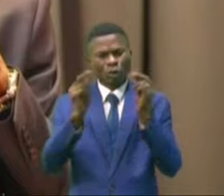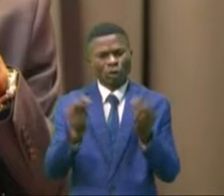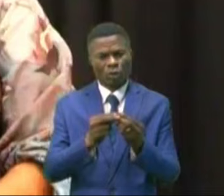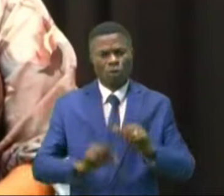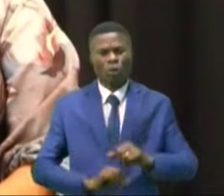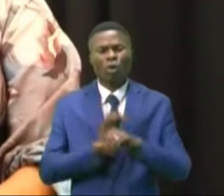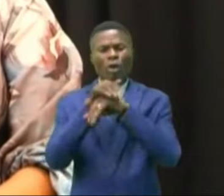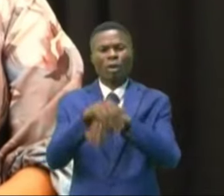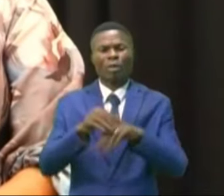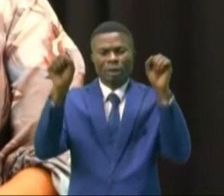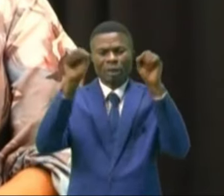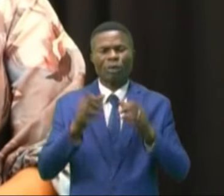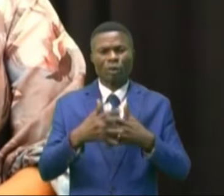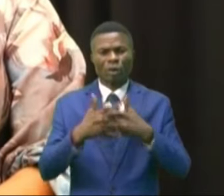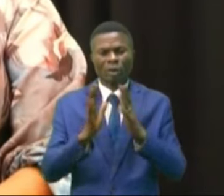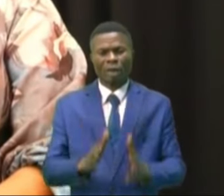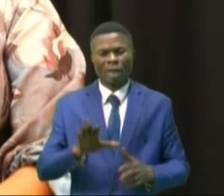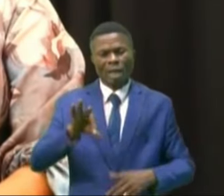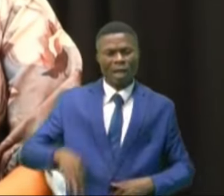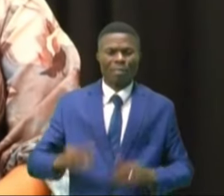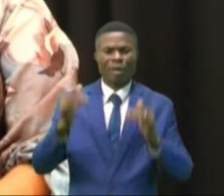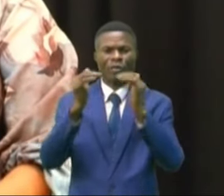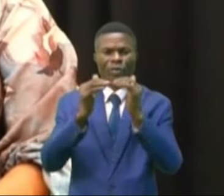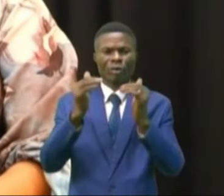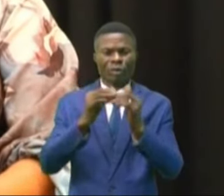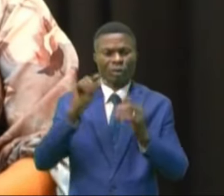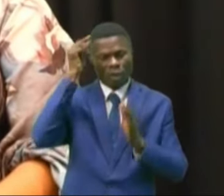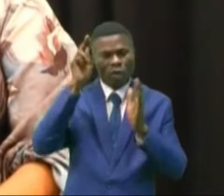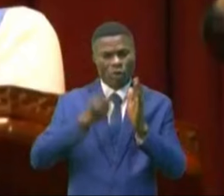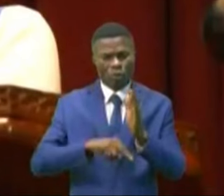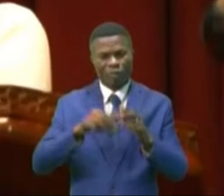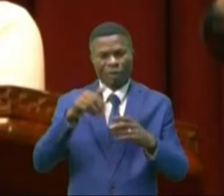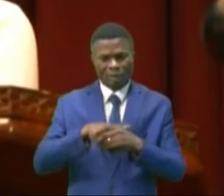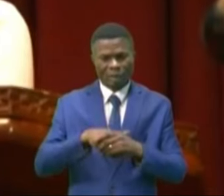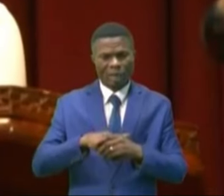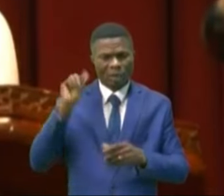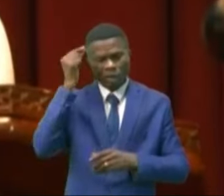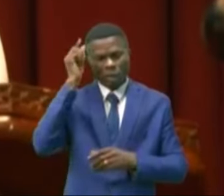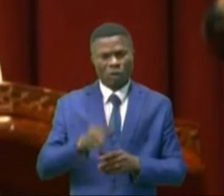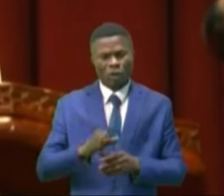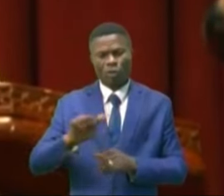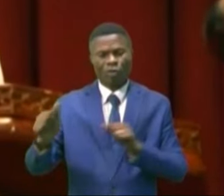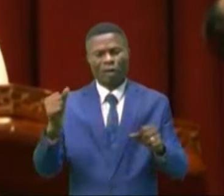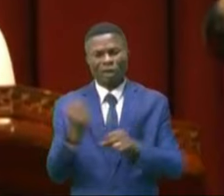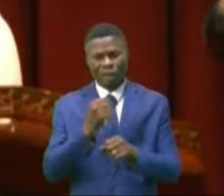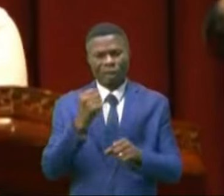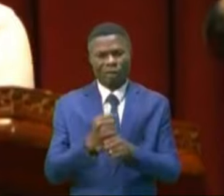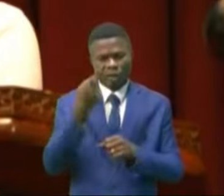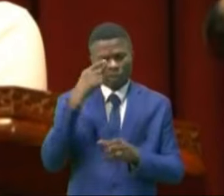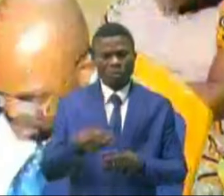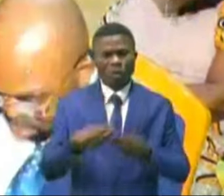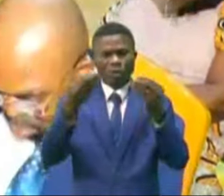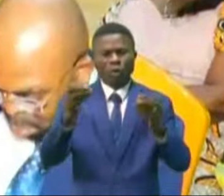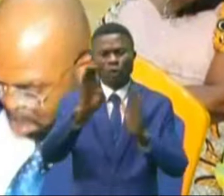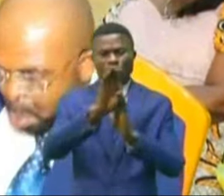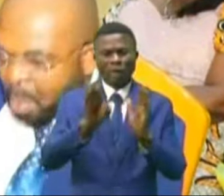l'avènement d'un système de partenariat gagnant-gagnant de gouvernance dans lesquelles les gouvernants s'investissent pour offrir les conditions favorables du